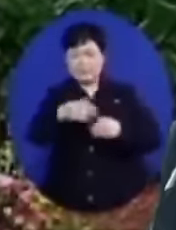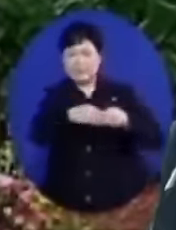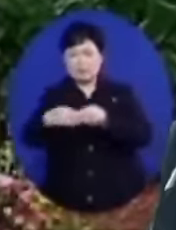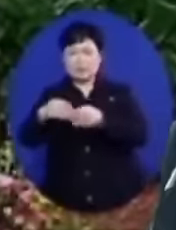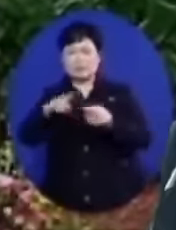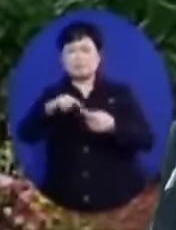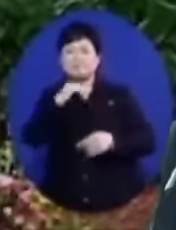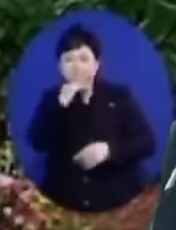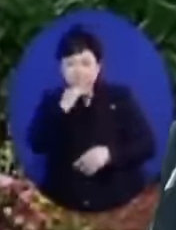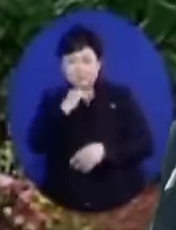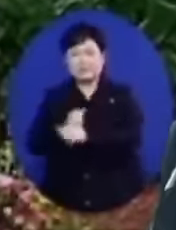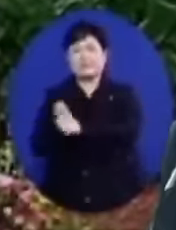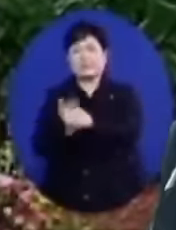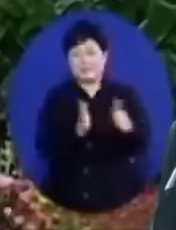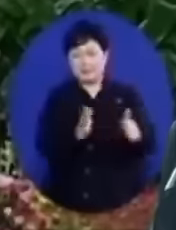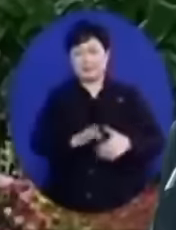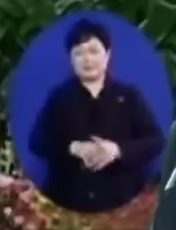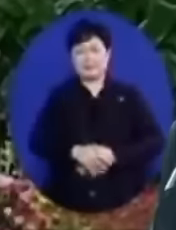되는 것입니다.